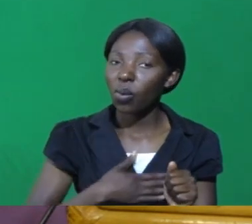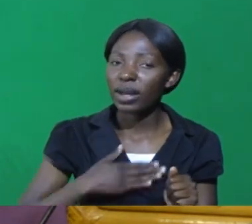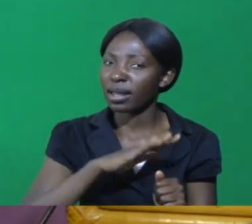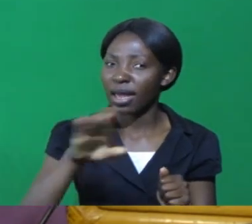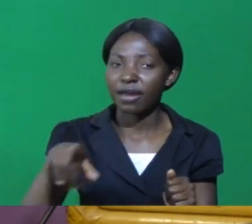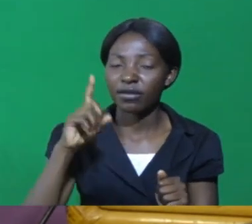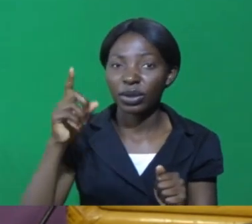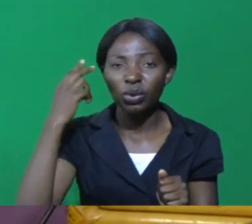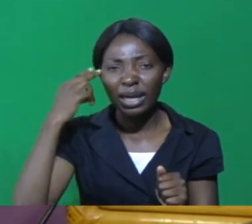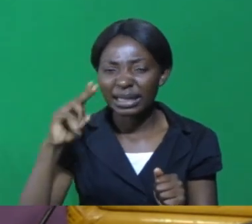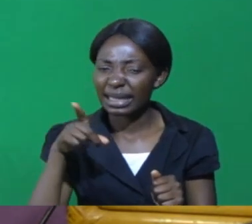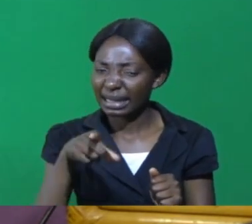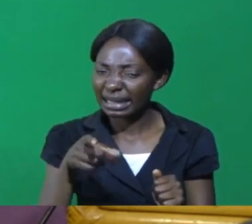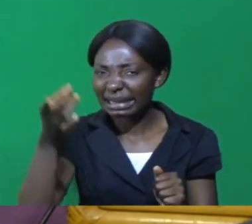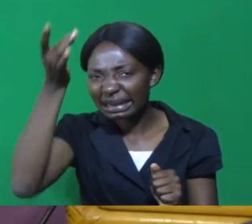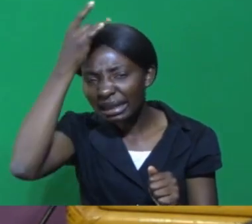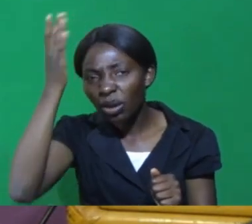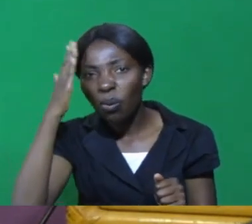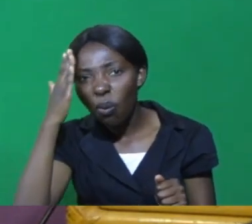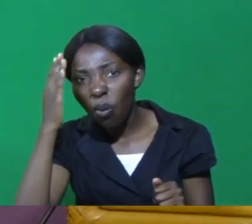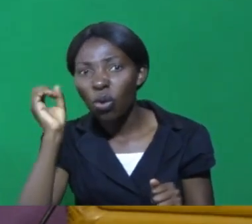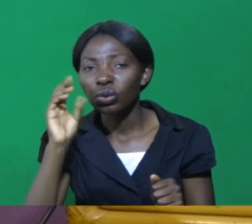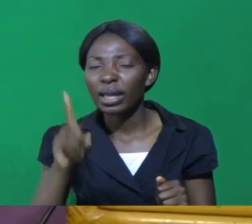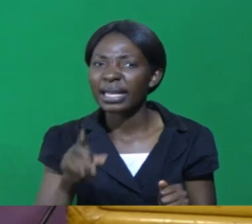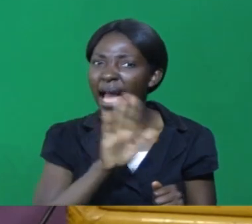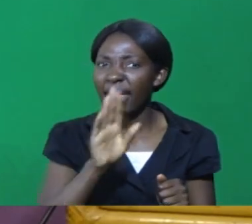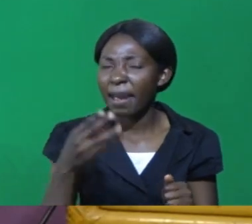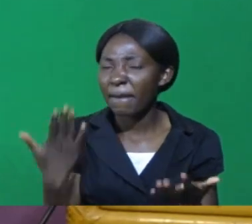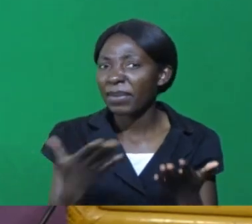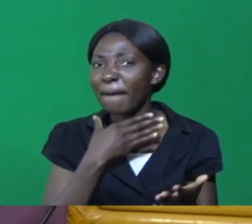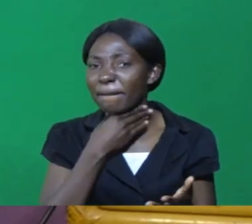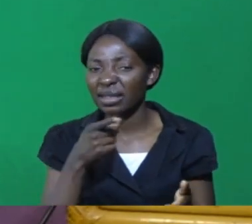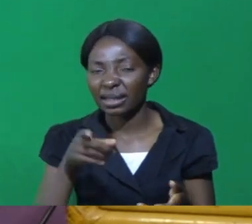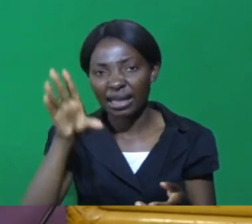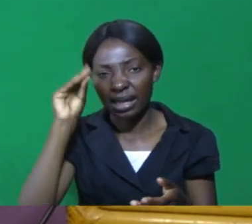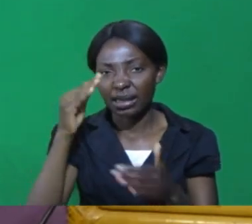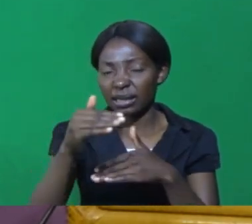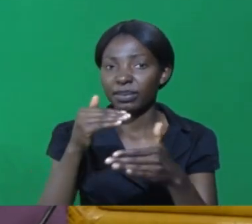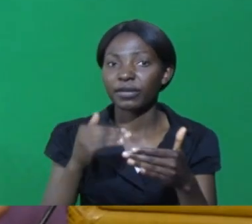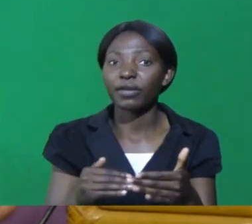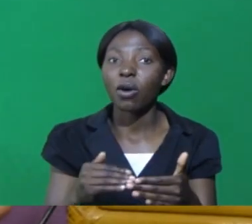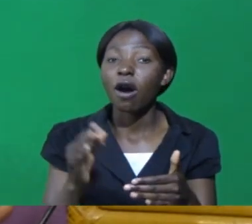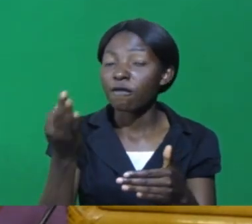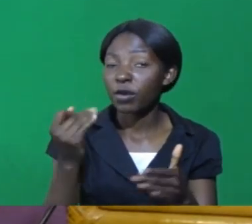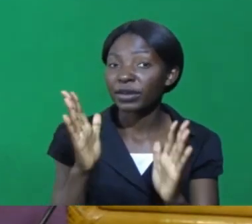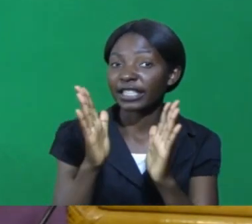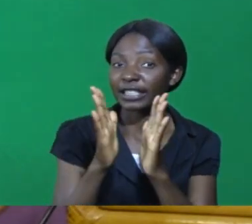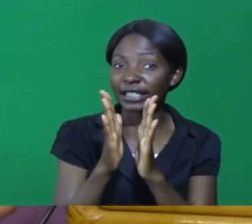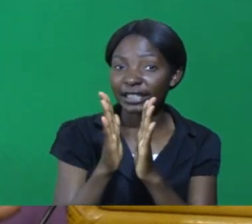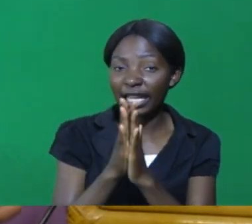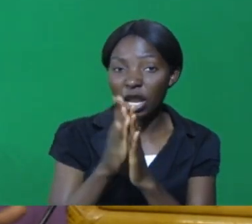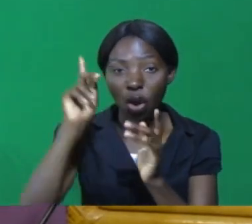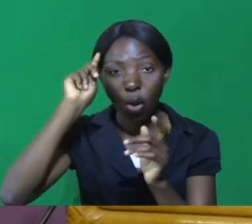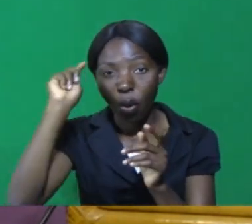vazive kuti mambo atiri kutaura ndiani. Ndiri kuitira vanogona kuva vakajambwa nezvidzidzo zvakapfuura kuti panyanga 10 dziya